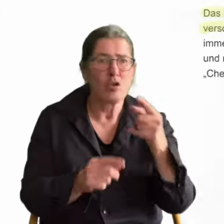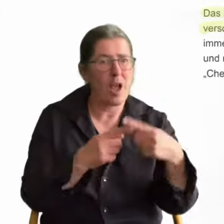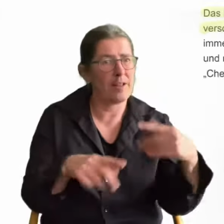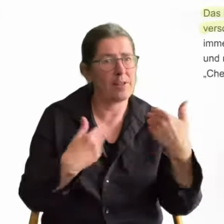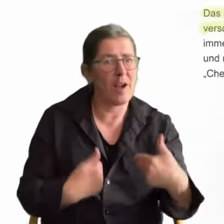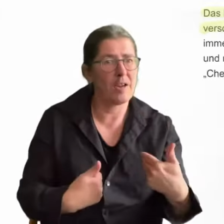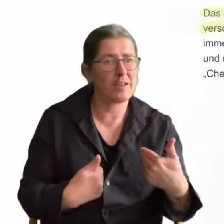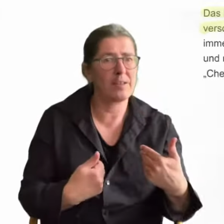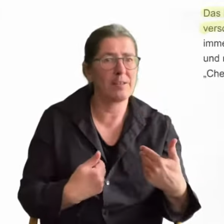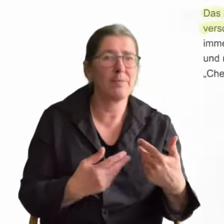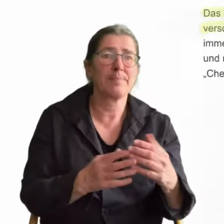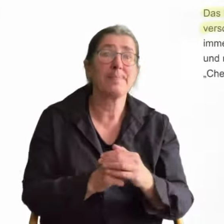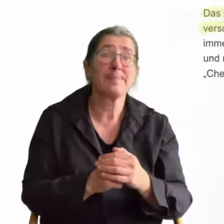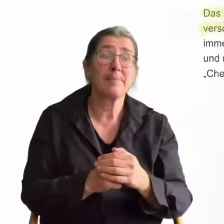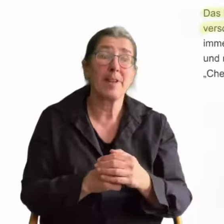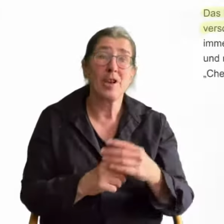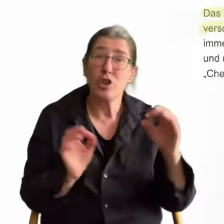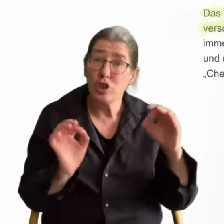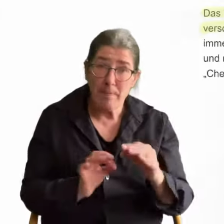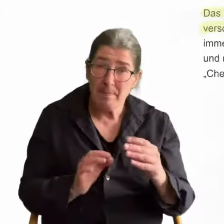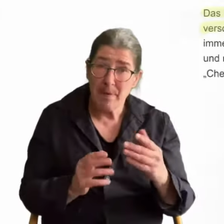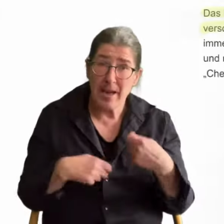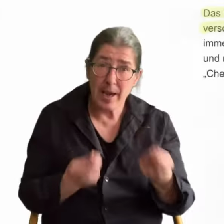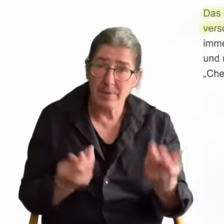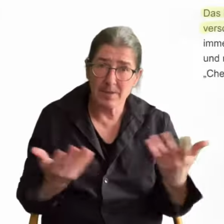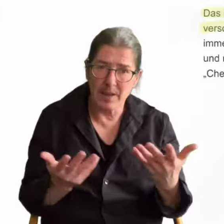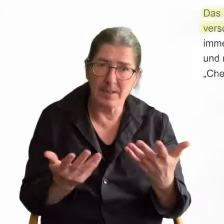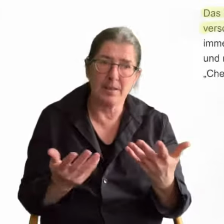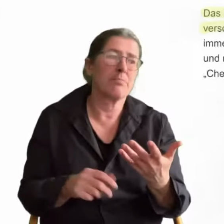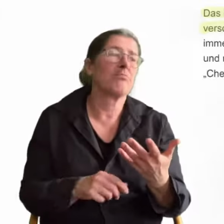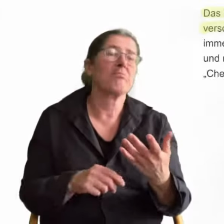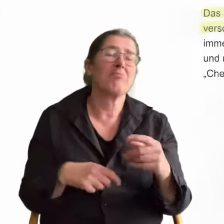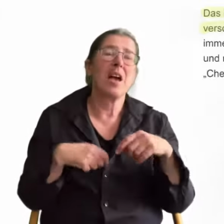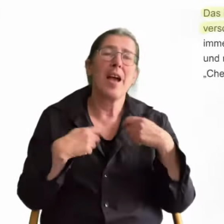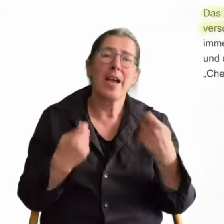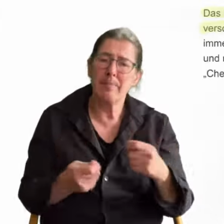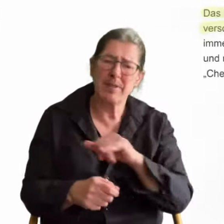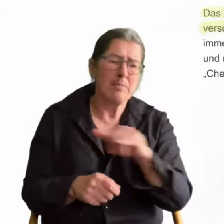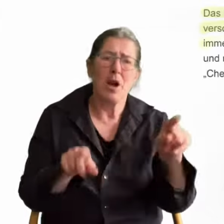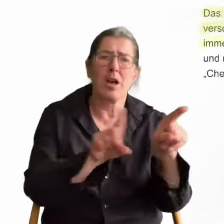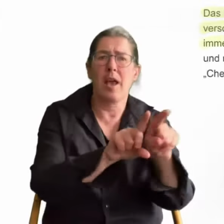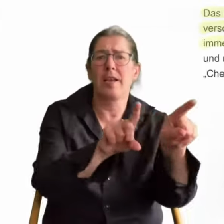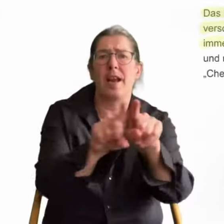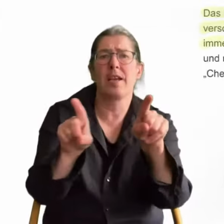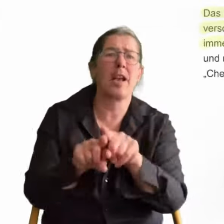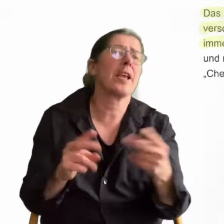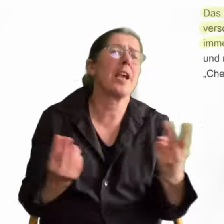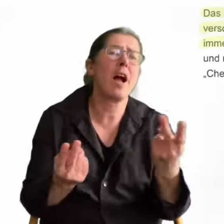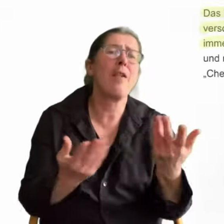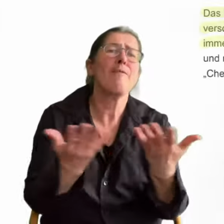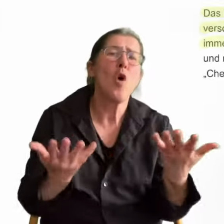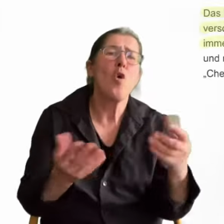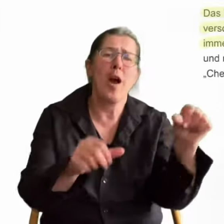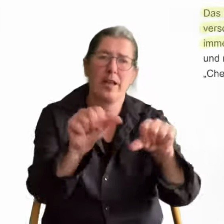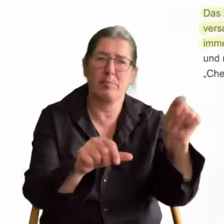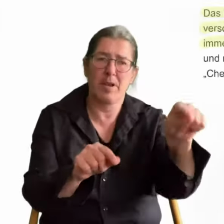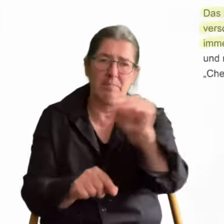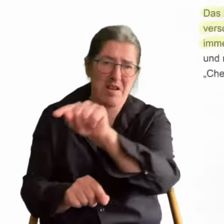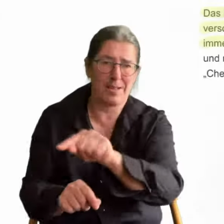sich anders verhalten und das erschreckende war dass das ergebnis jedoch immer gleich blieb egal wo